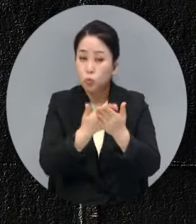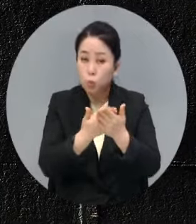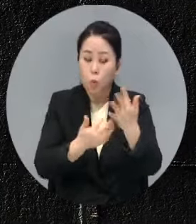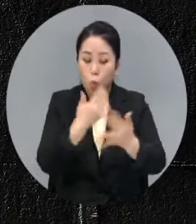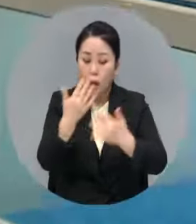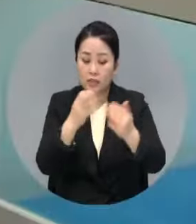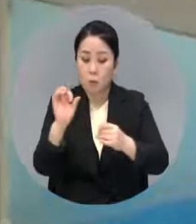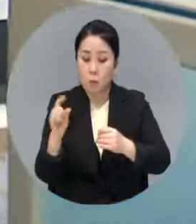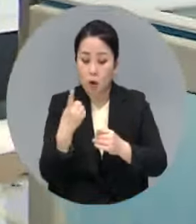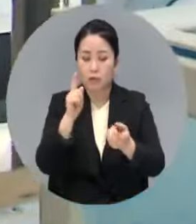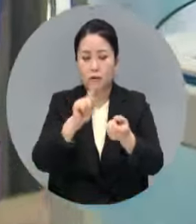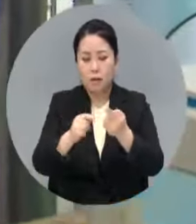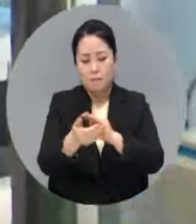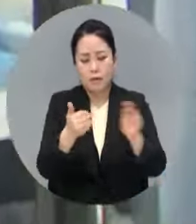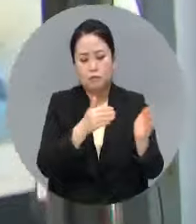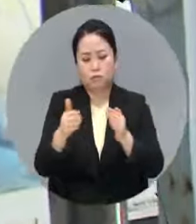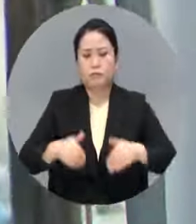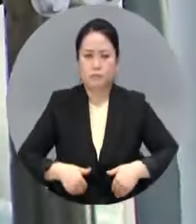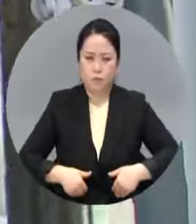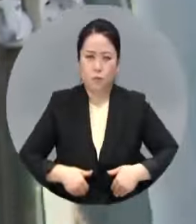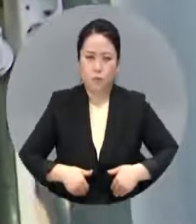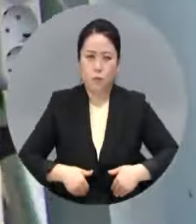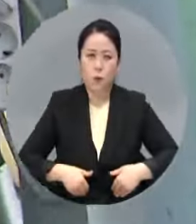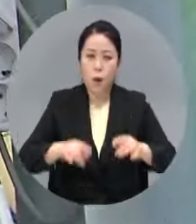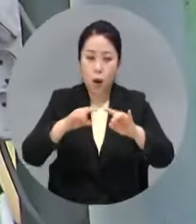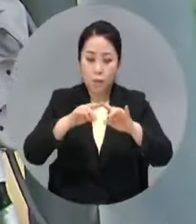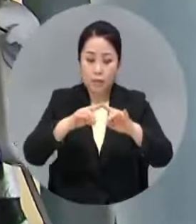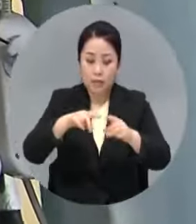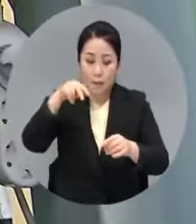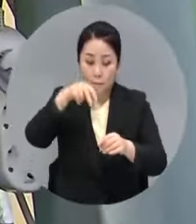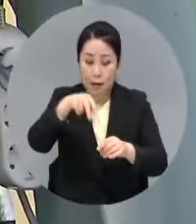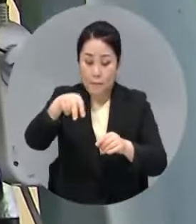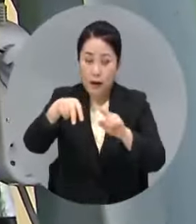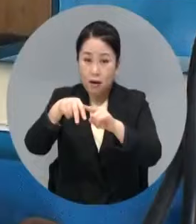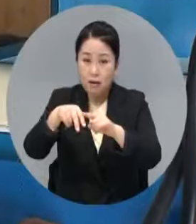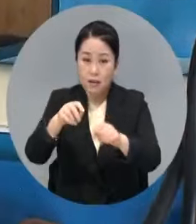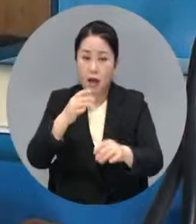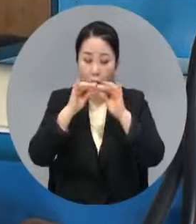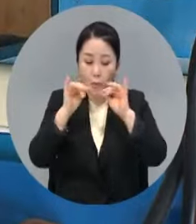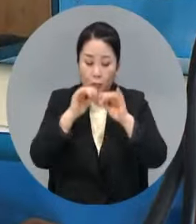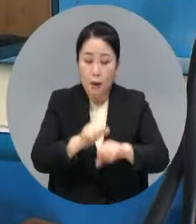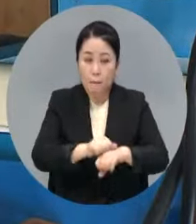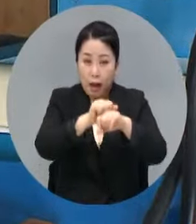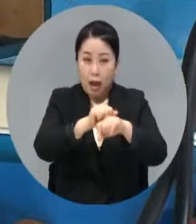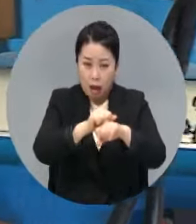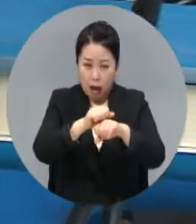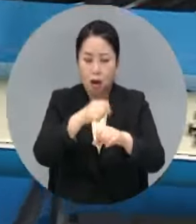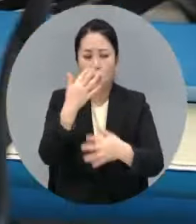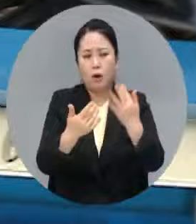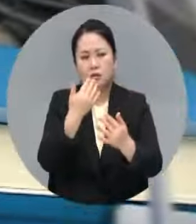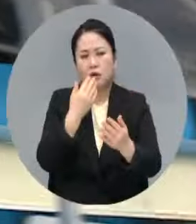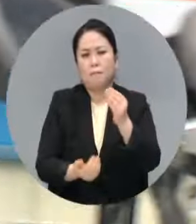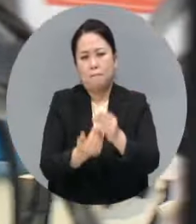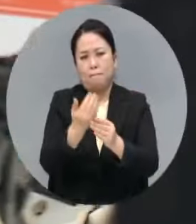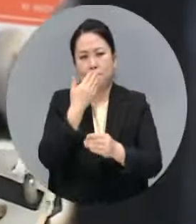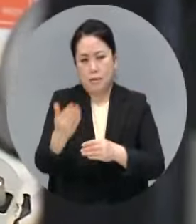필요합니다. 콘센트에 먼지가 쌓이거나 노후 전선에서 전기 불꽃이 발생하면 바로 화재로 이어질 수